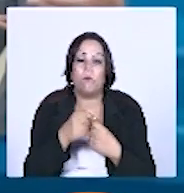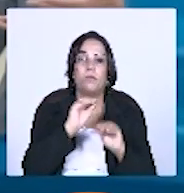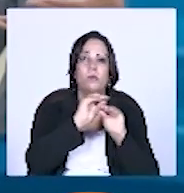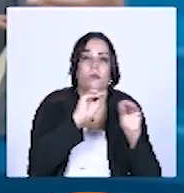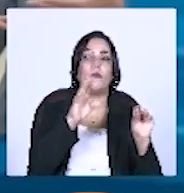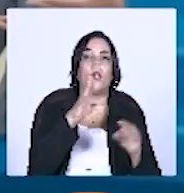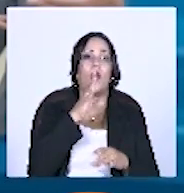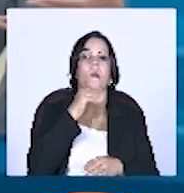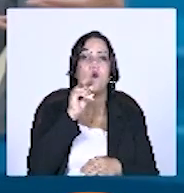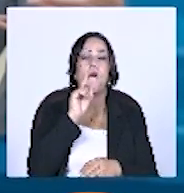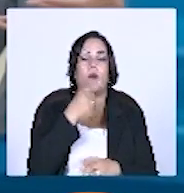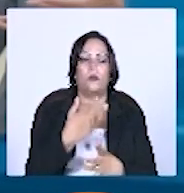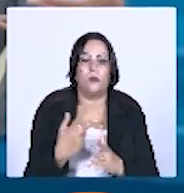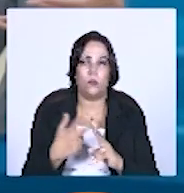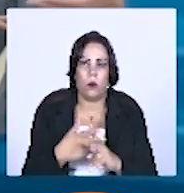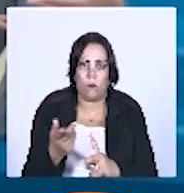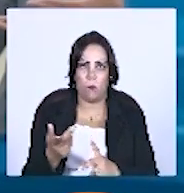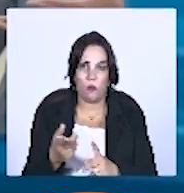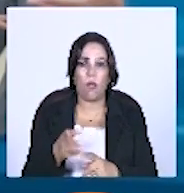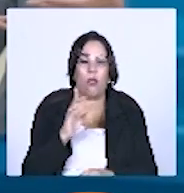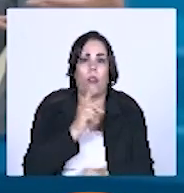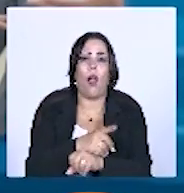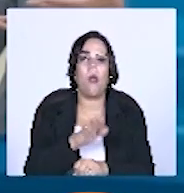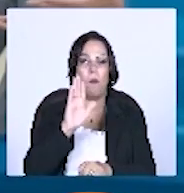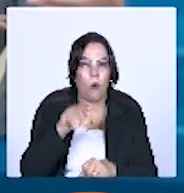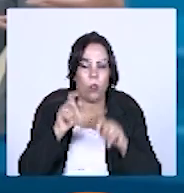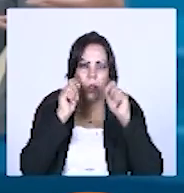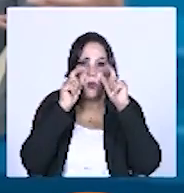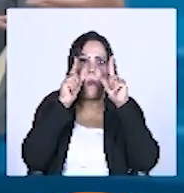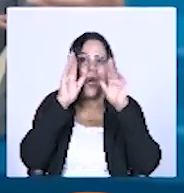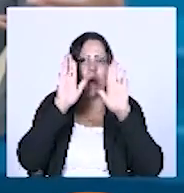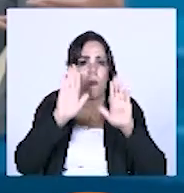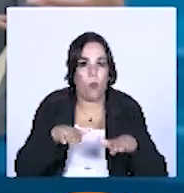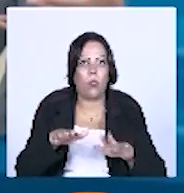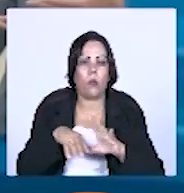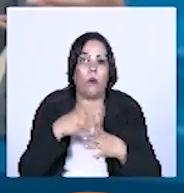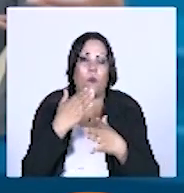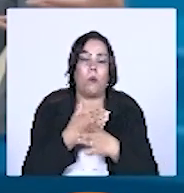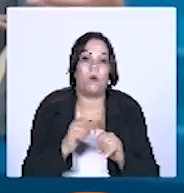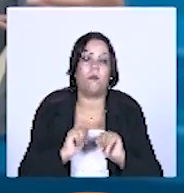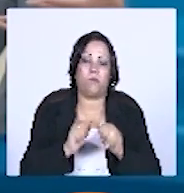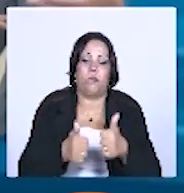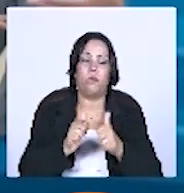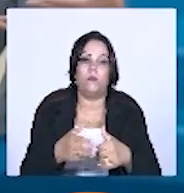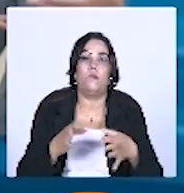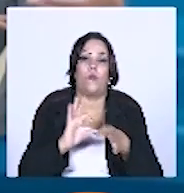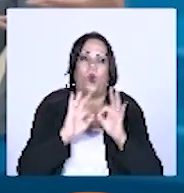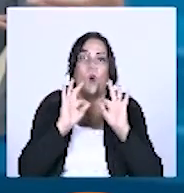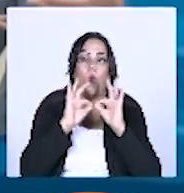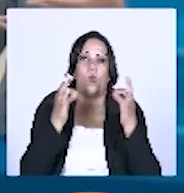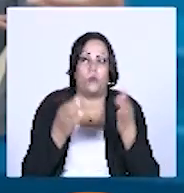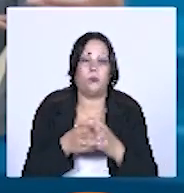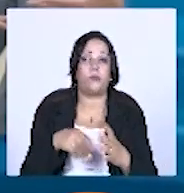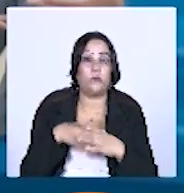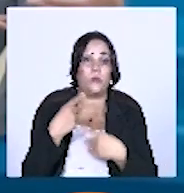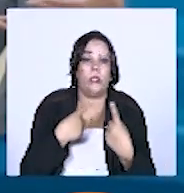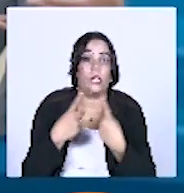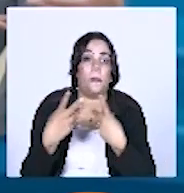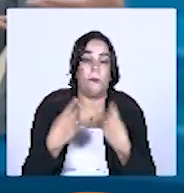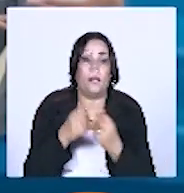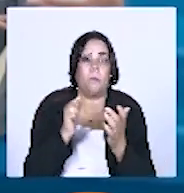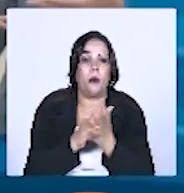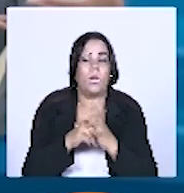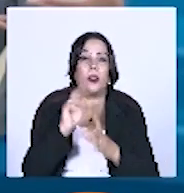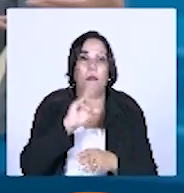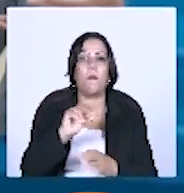طبعا الناس قالت لك الندوات مطلوبه والتوعيه مطلوبه والزيارات الاسريه مطلوبه يعني يخبط على الباب ويتكلم مع الناس